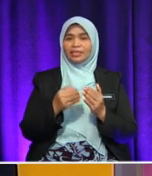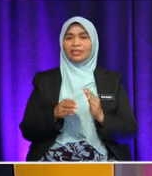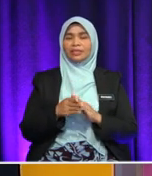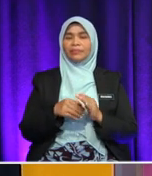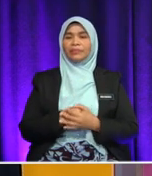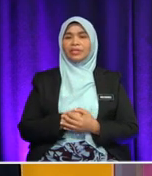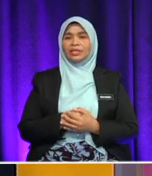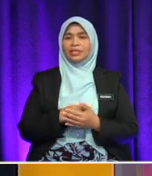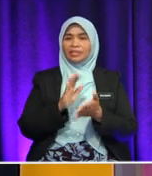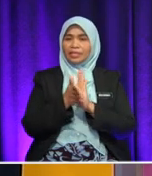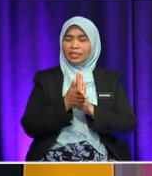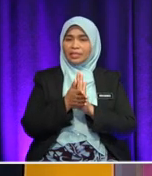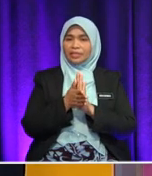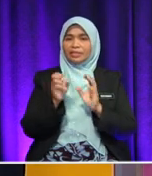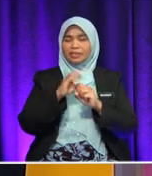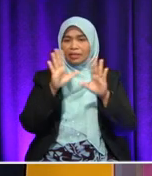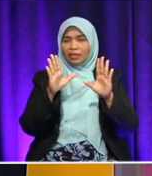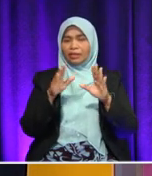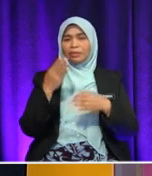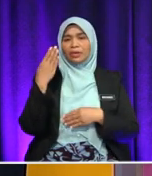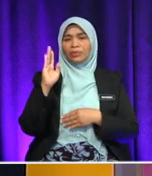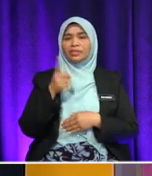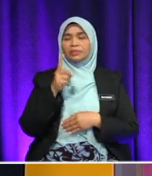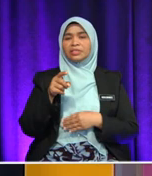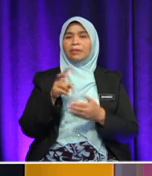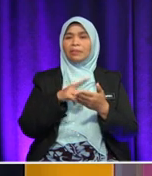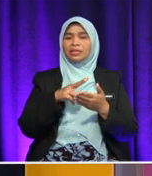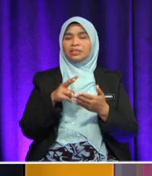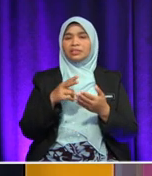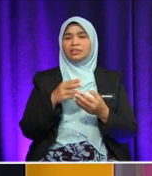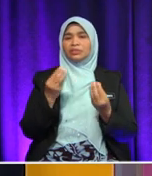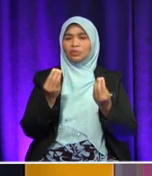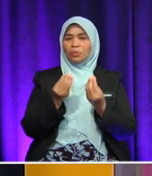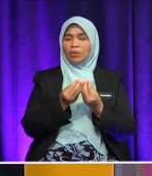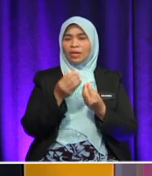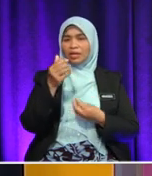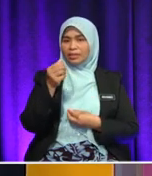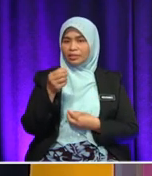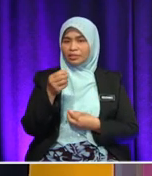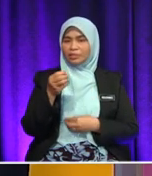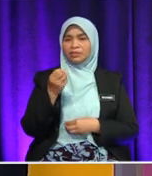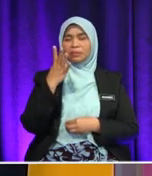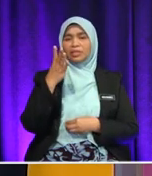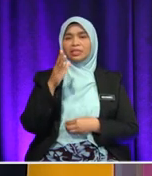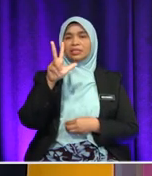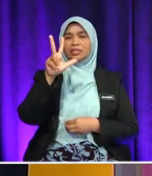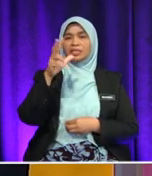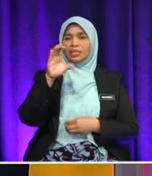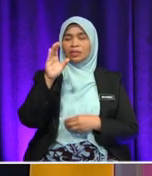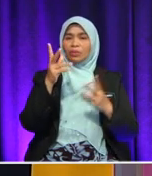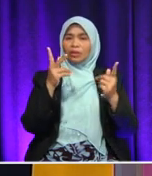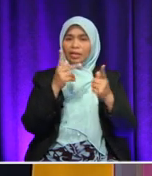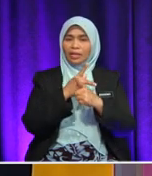bahwa kita kenal membaca tasbih itu sebanyak 300 kali dan diajarkan juga